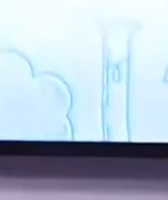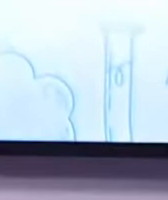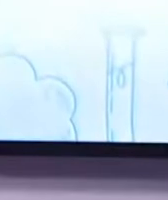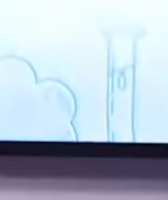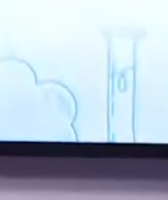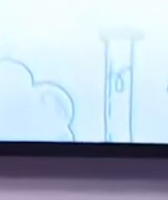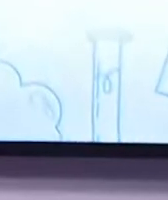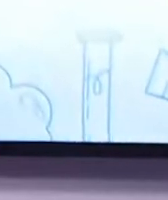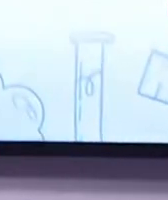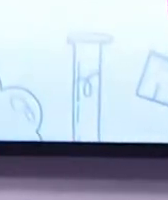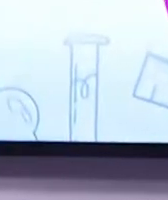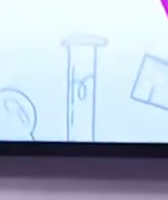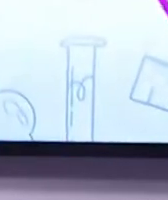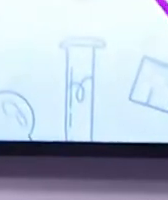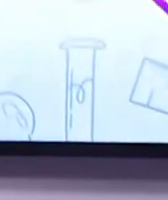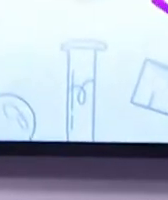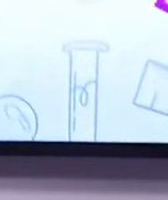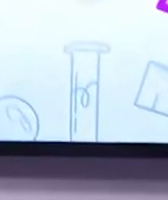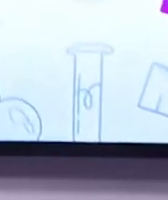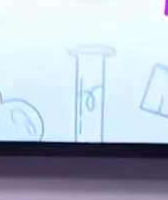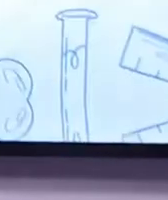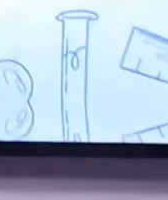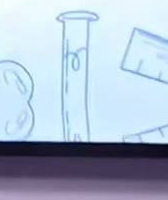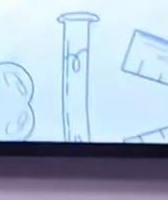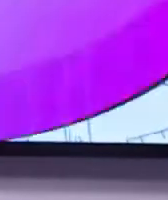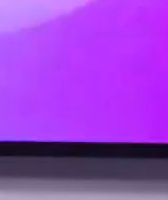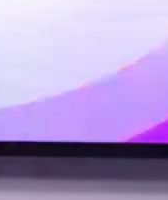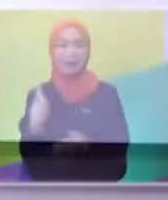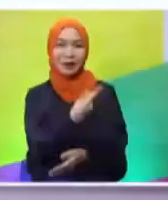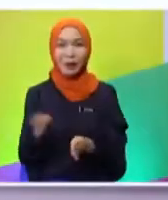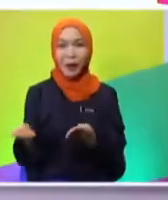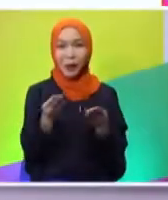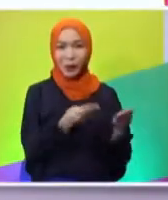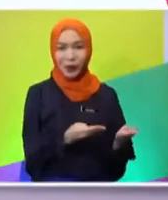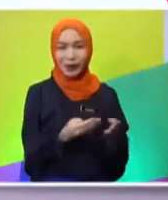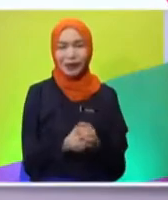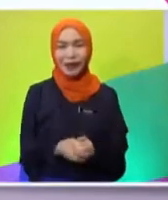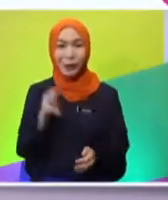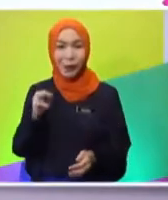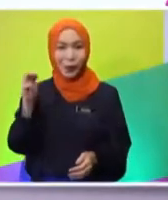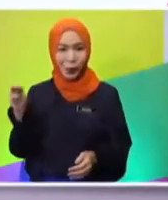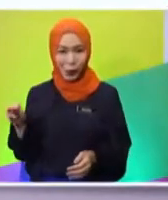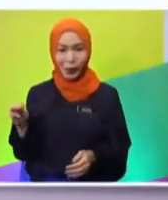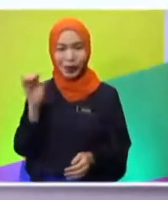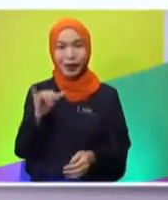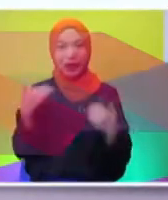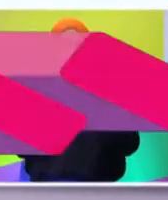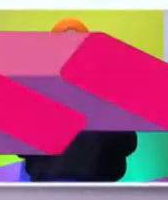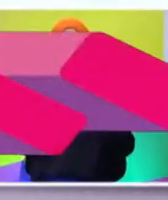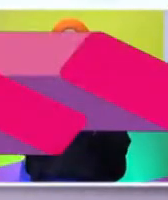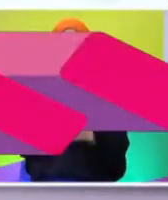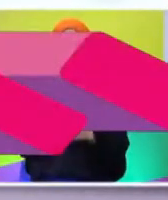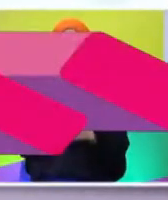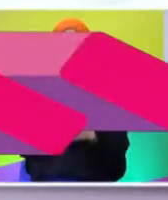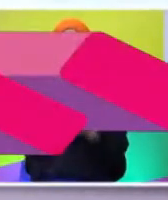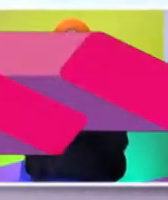kasih pastinya untuk satu jam ini kita bau perhatian murid-murid yang berada dalam slot